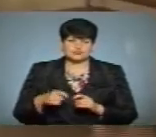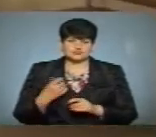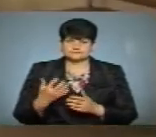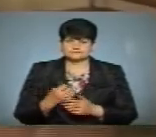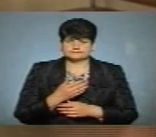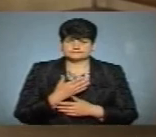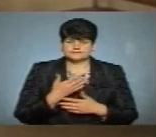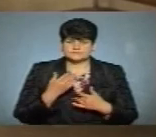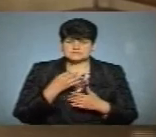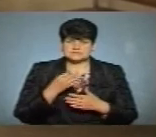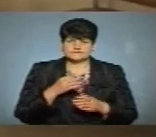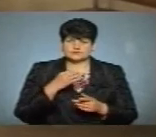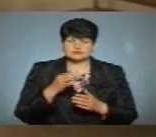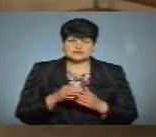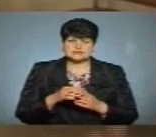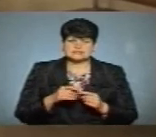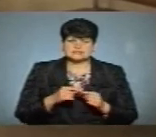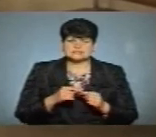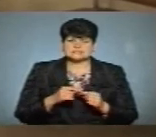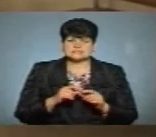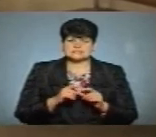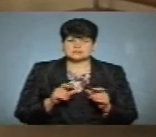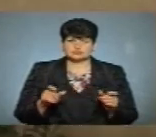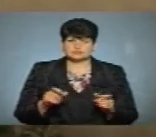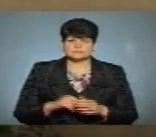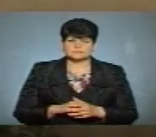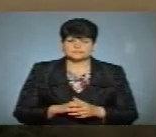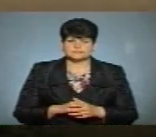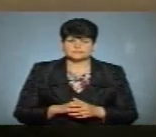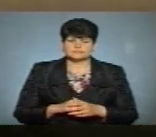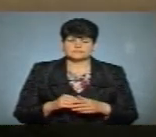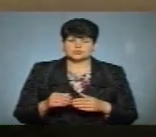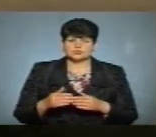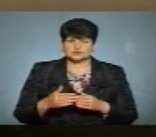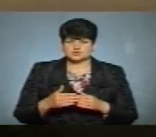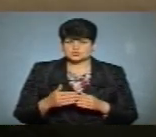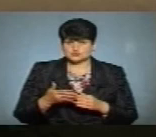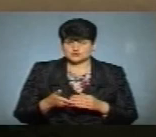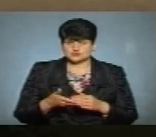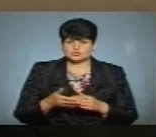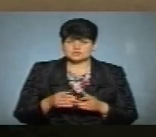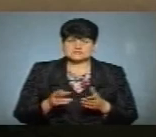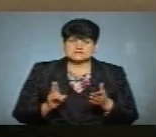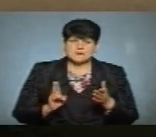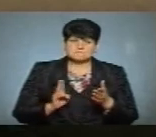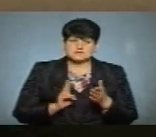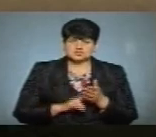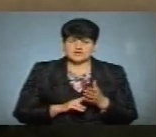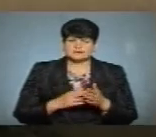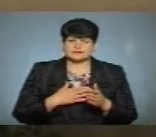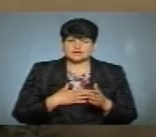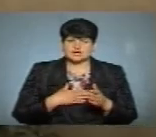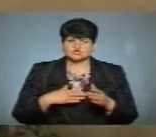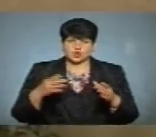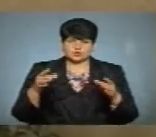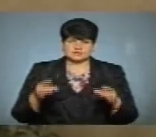виявили, каже відповідальна за цей пункт Анжела Ліпська. Щойно ми запечатали наш контейнер